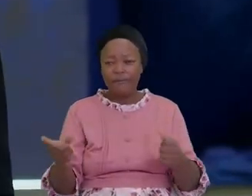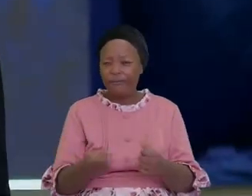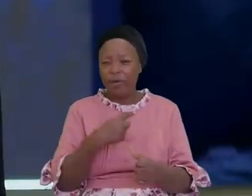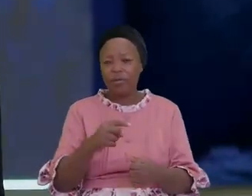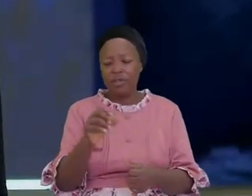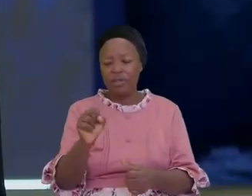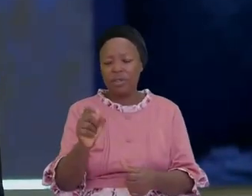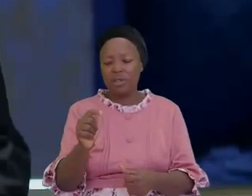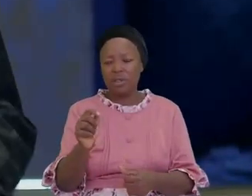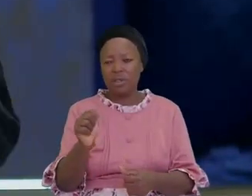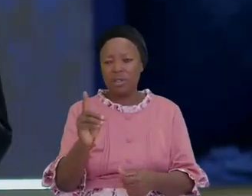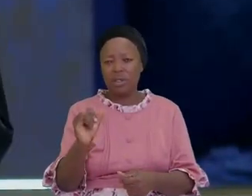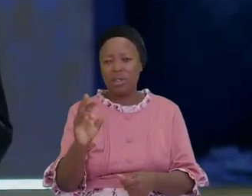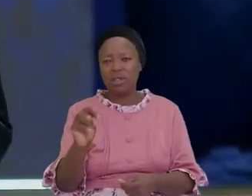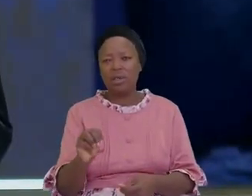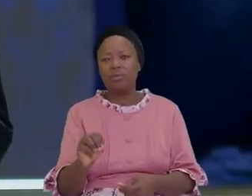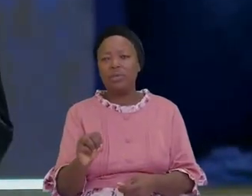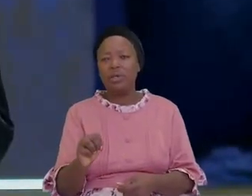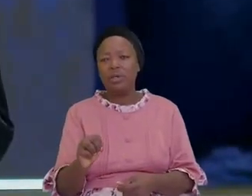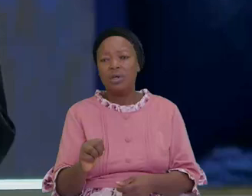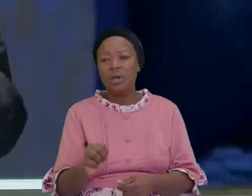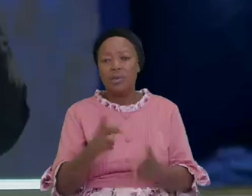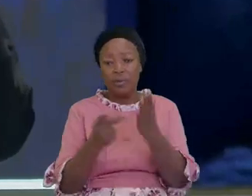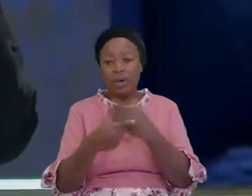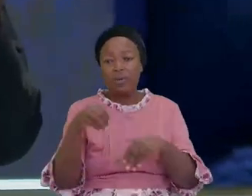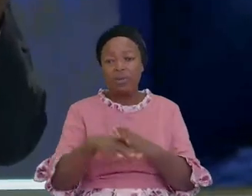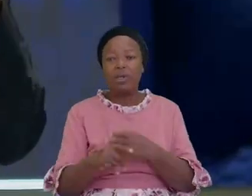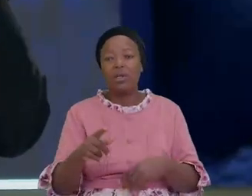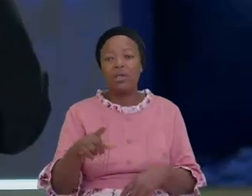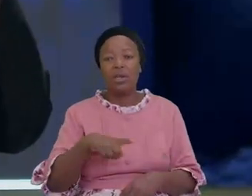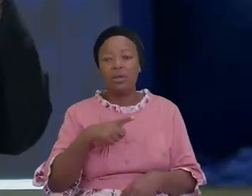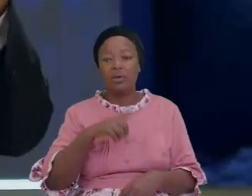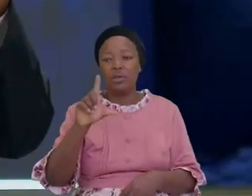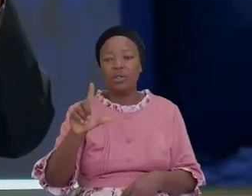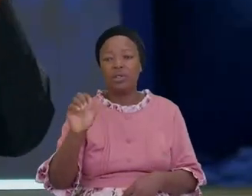organiser la première croisade au stade à Lagos.